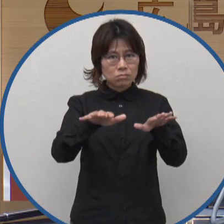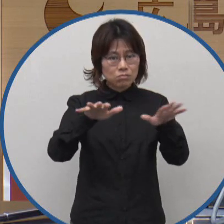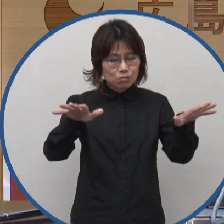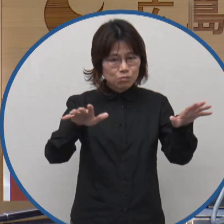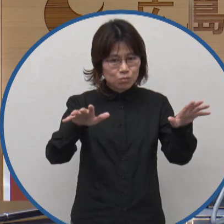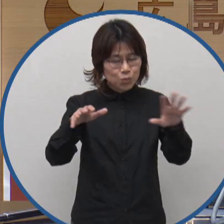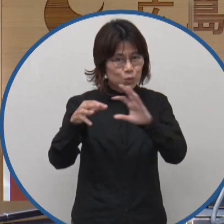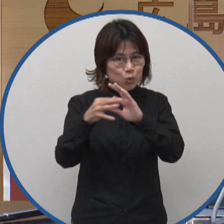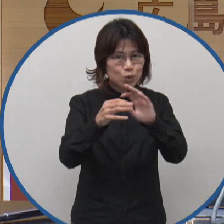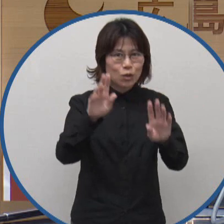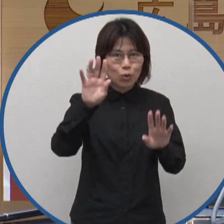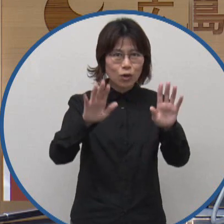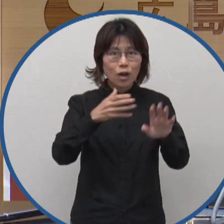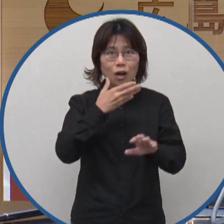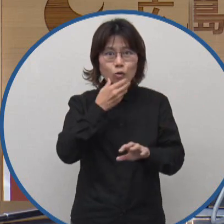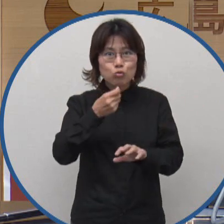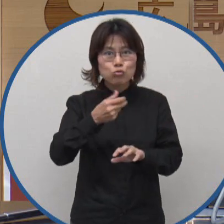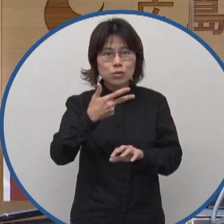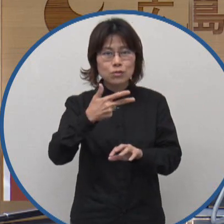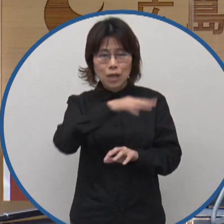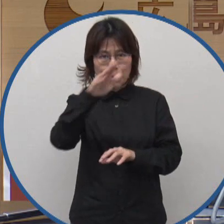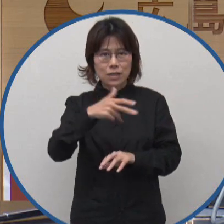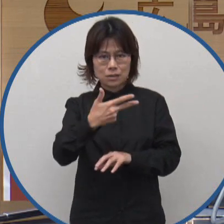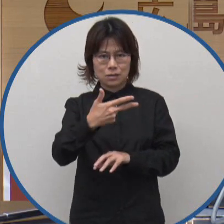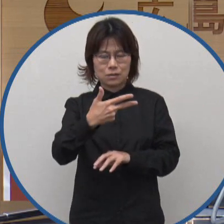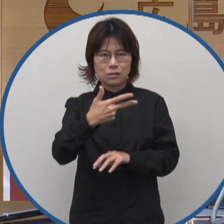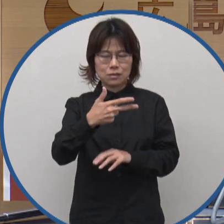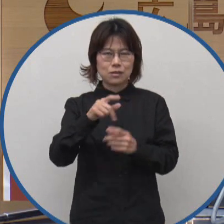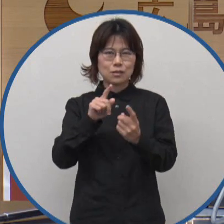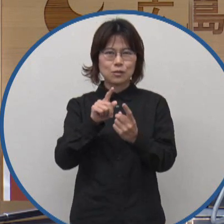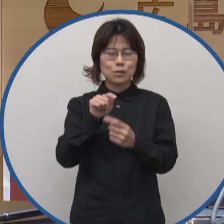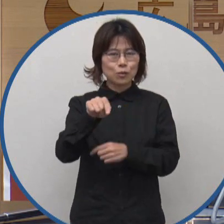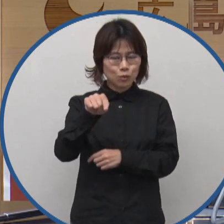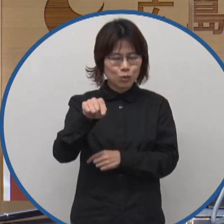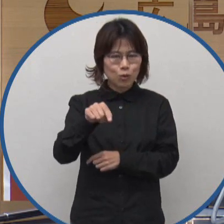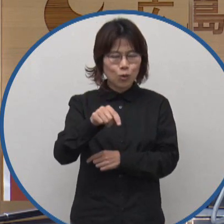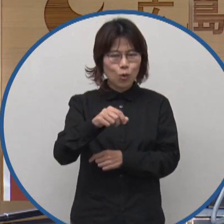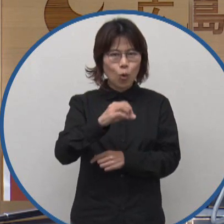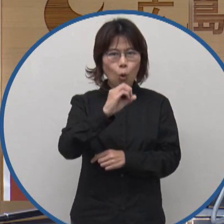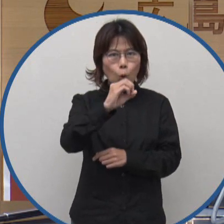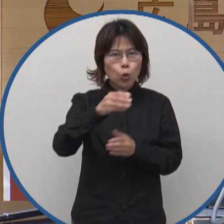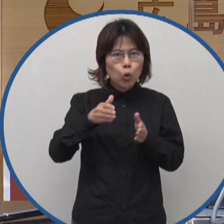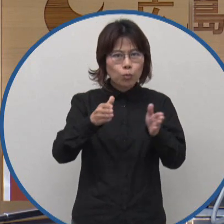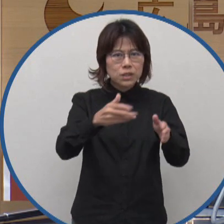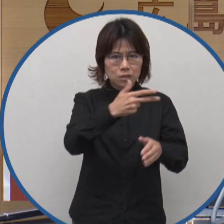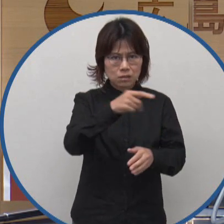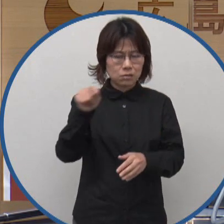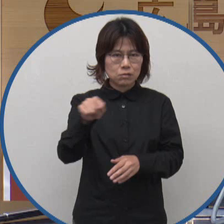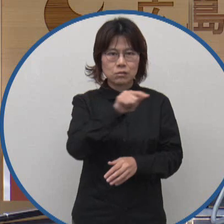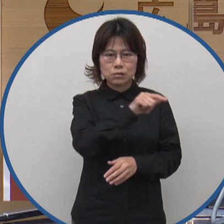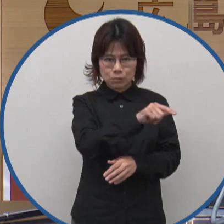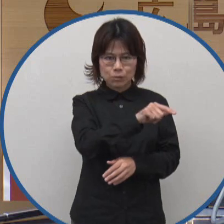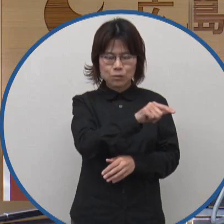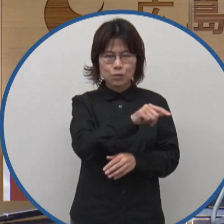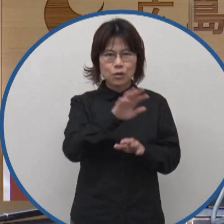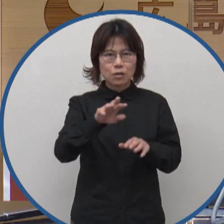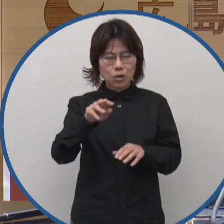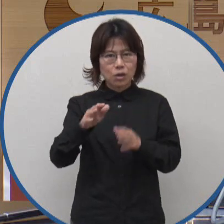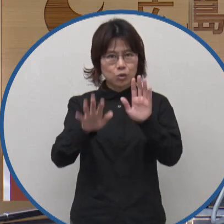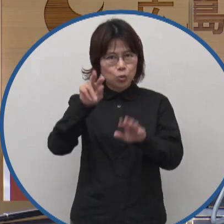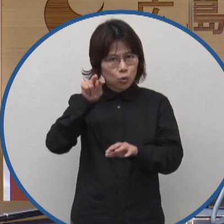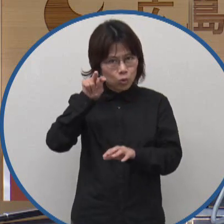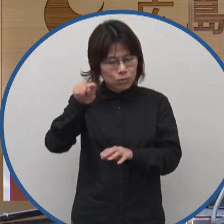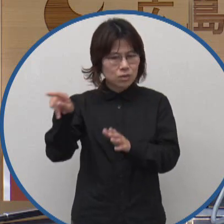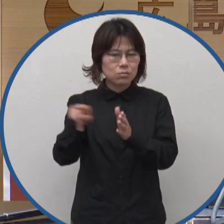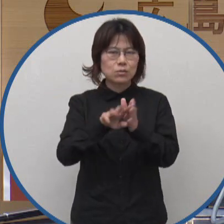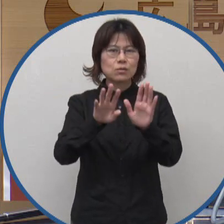うかっていうのを、特に福山市において、まあ、福山と尾道において、まあ、見てきたんですけ